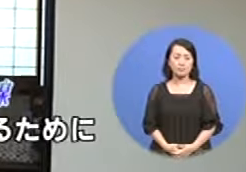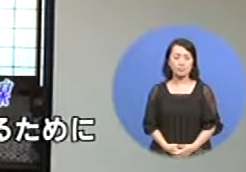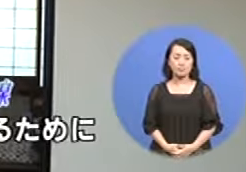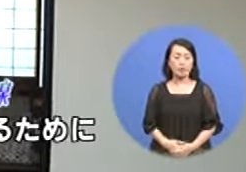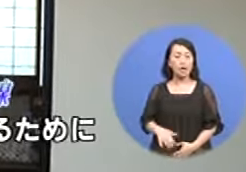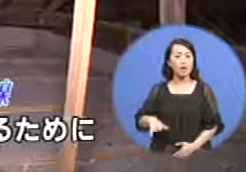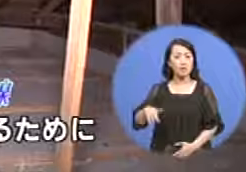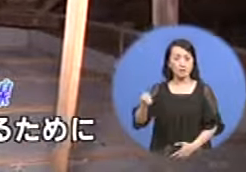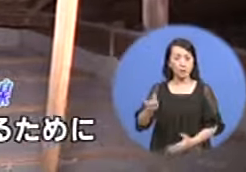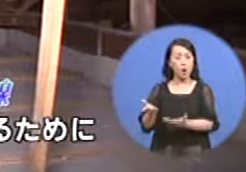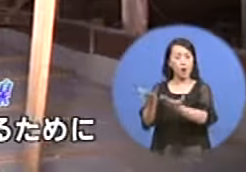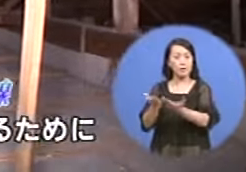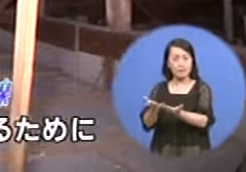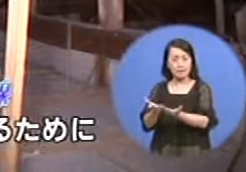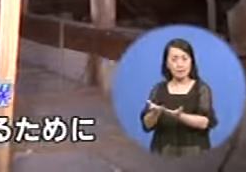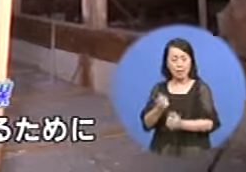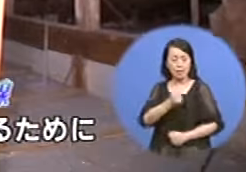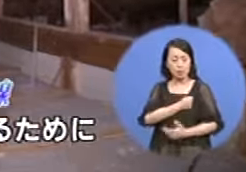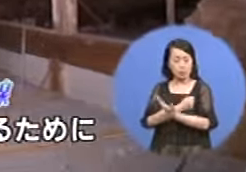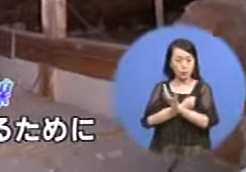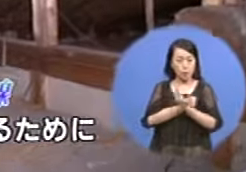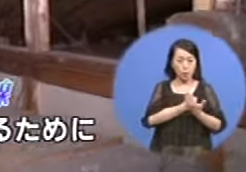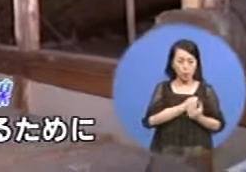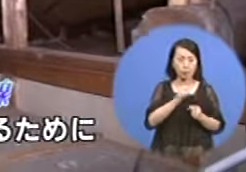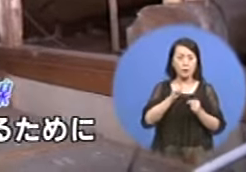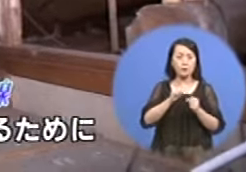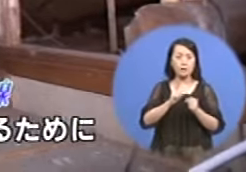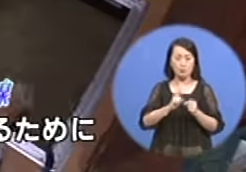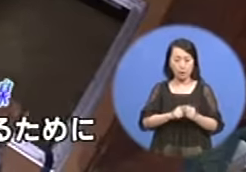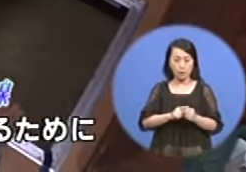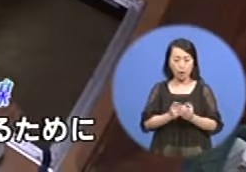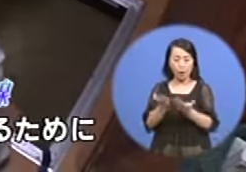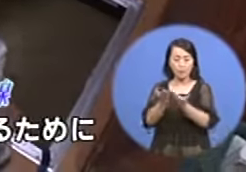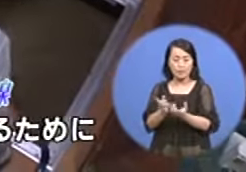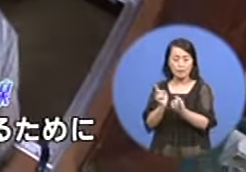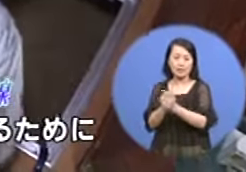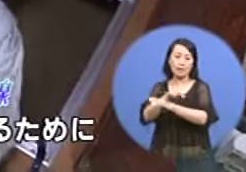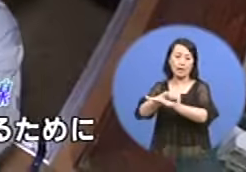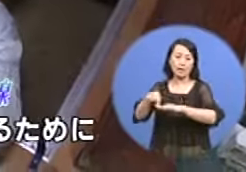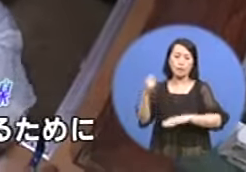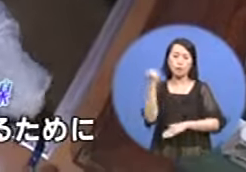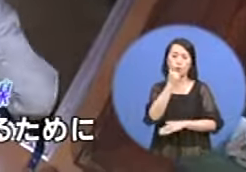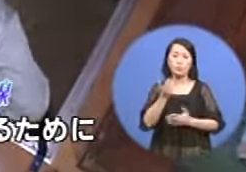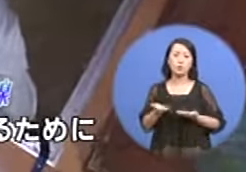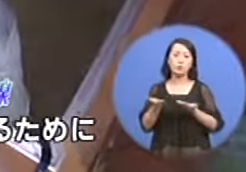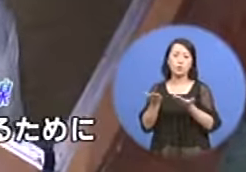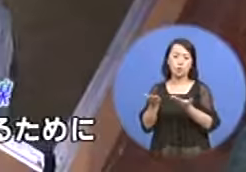前半は地震から身を守るためにと題した地震対策を紹介。